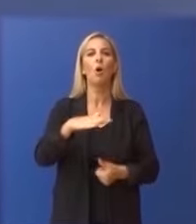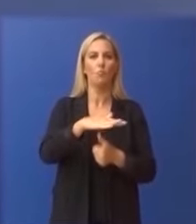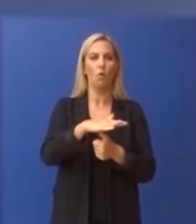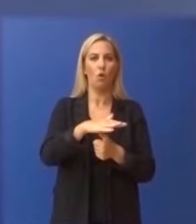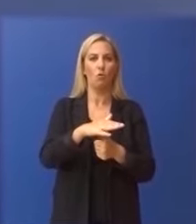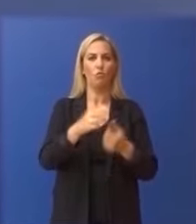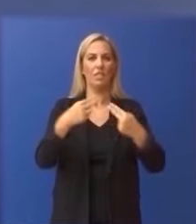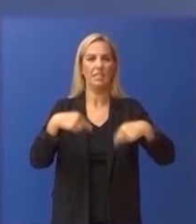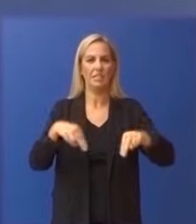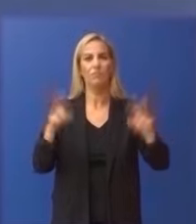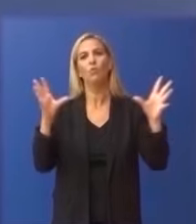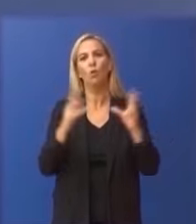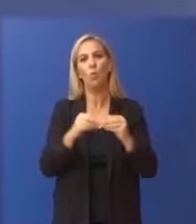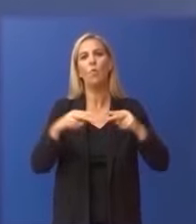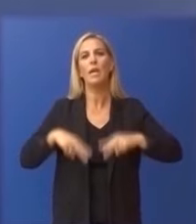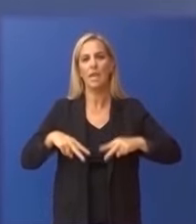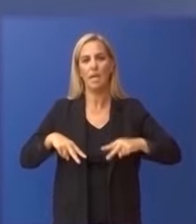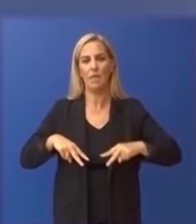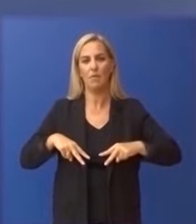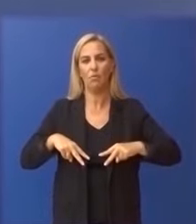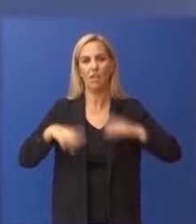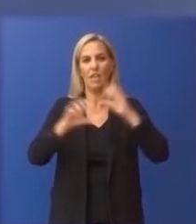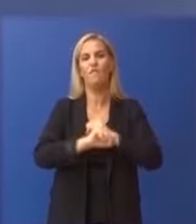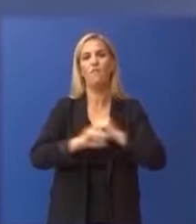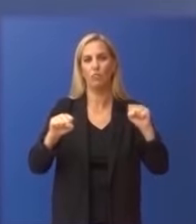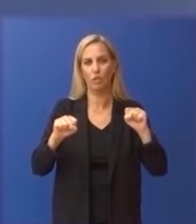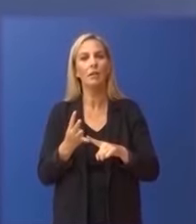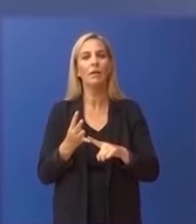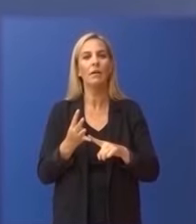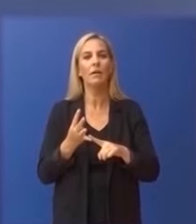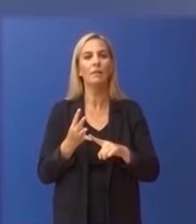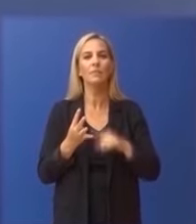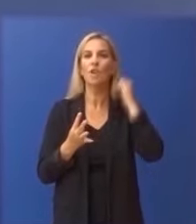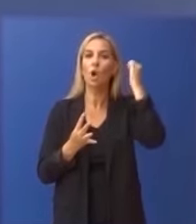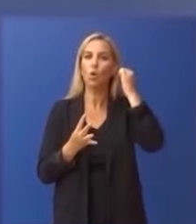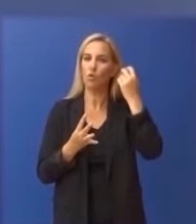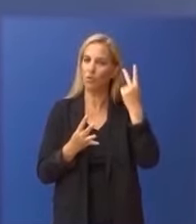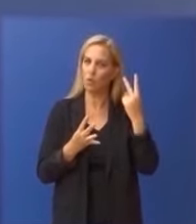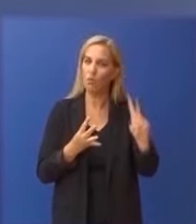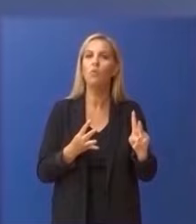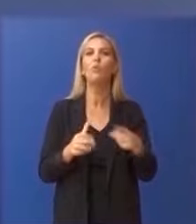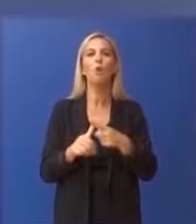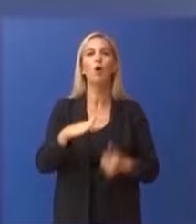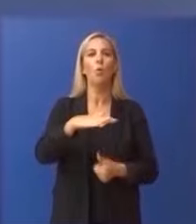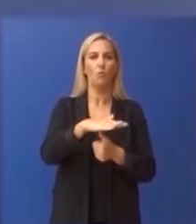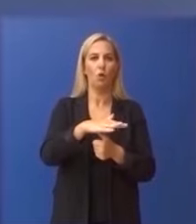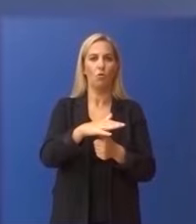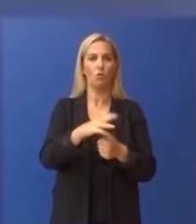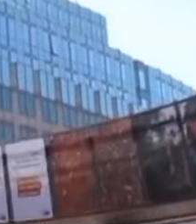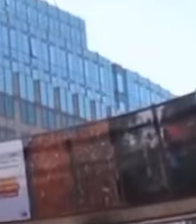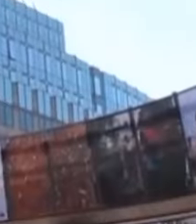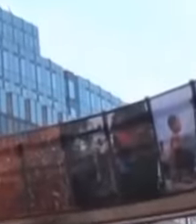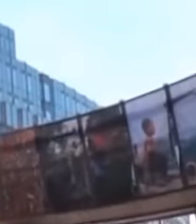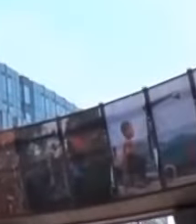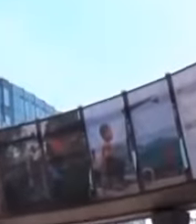και αρχηγός κόμματος απειλεί εμέσως πλην σαφώς βουλευτές, προειδοποιώντας τους να μην πάνε στις εκκλησίες το Πάσχα, σημείωσε ο κυβερνητικός εκπρόσωπος